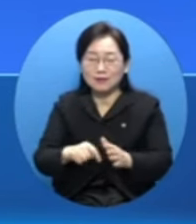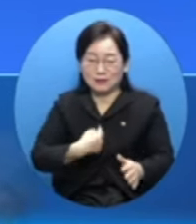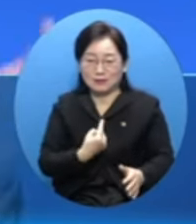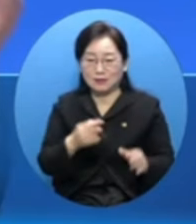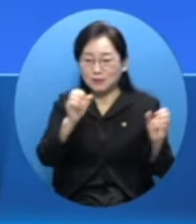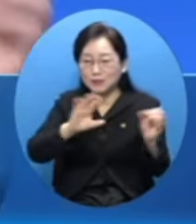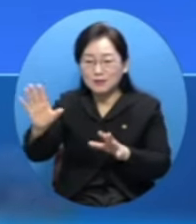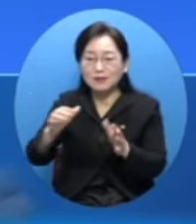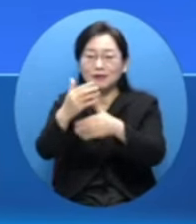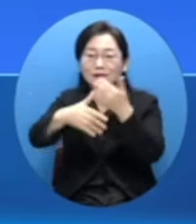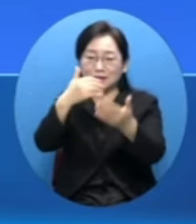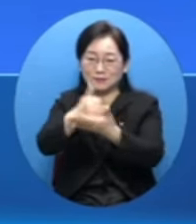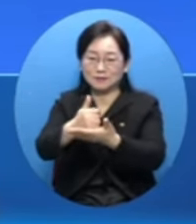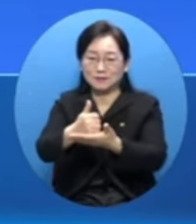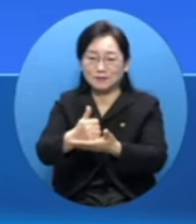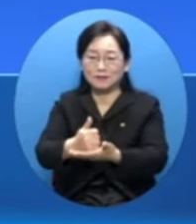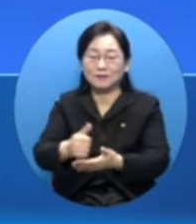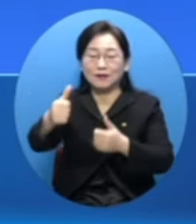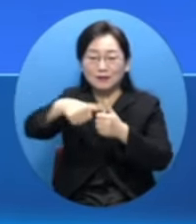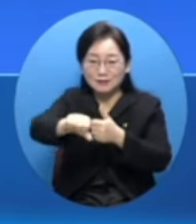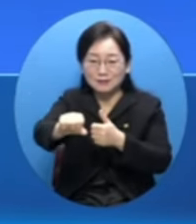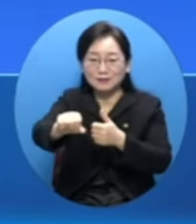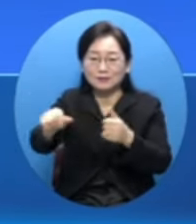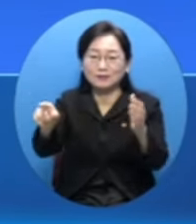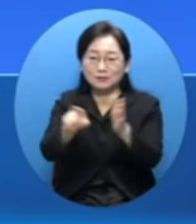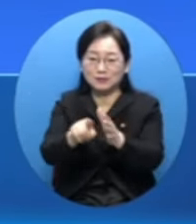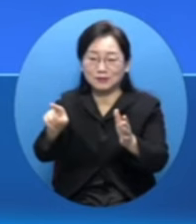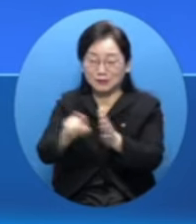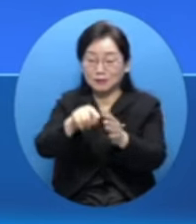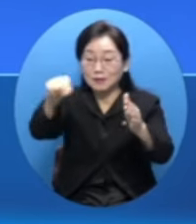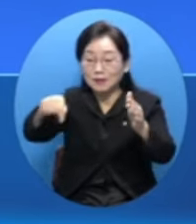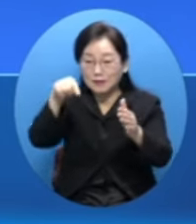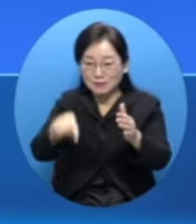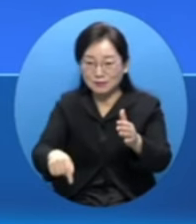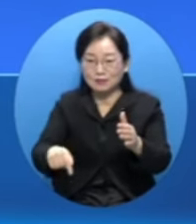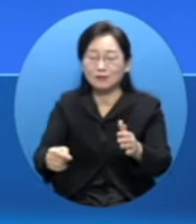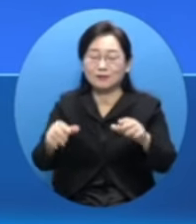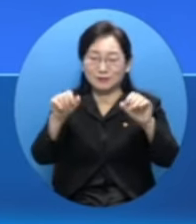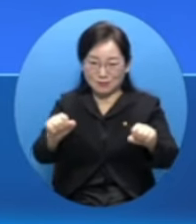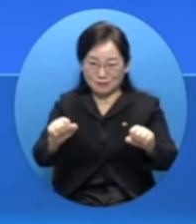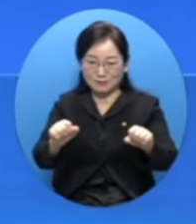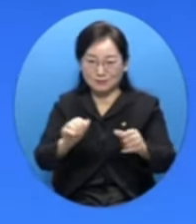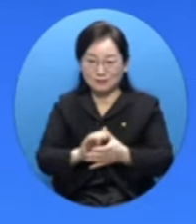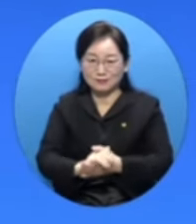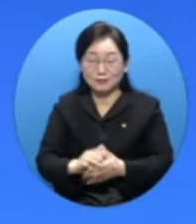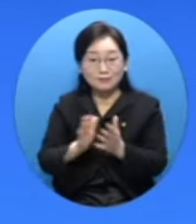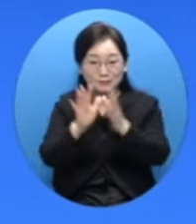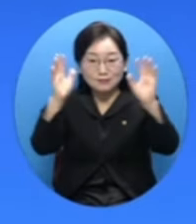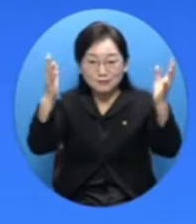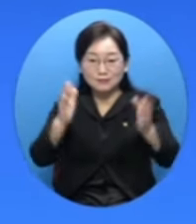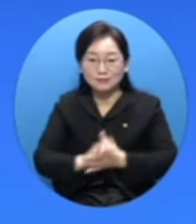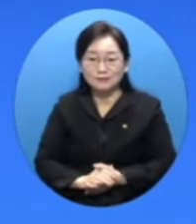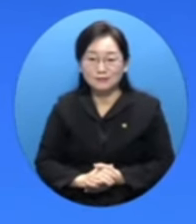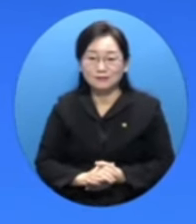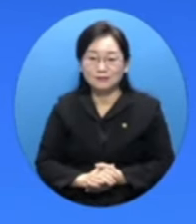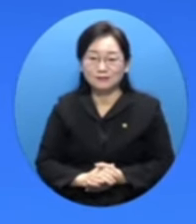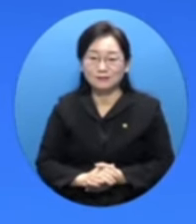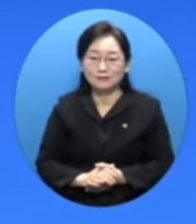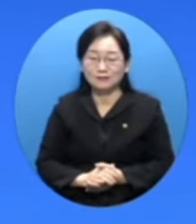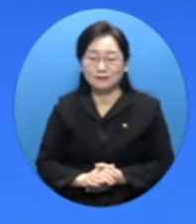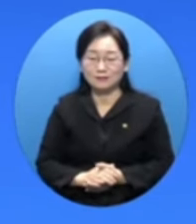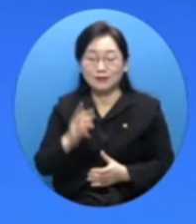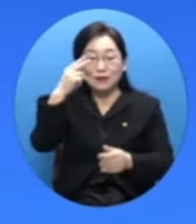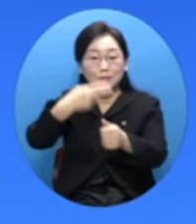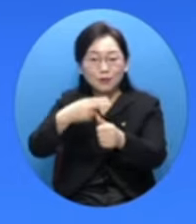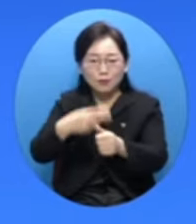자신을 버리신 하나님의 아들을 믿는 믿음 안에서 사는 것이라. 할렐루야. 이것이 사도